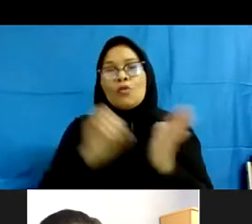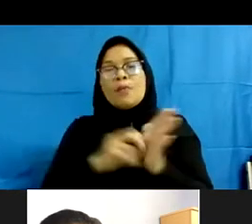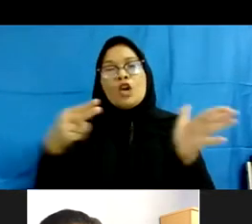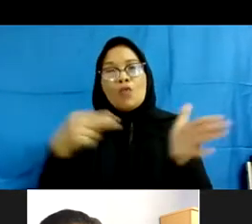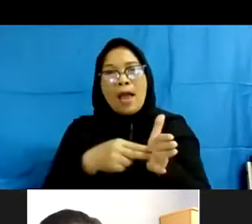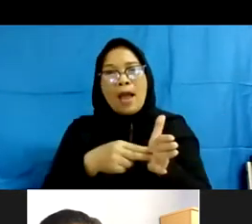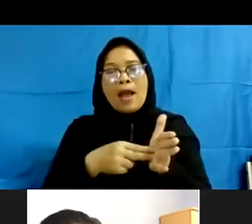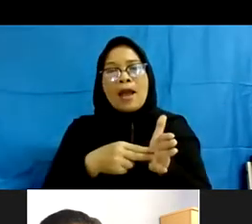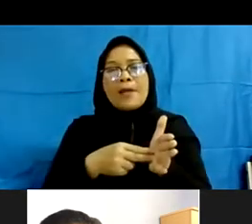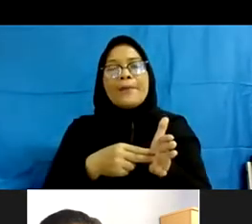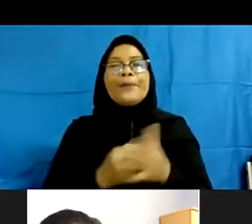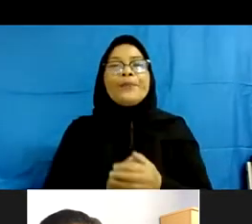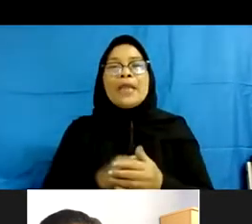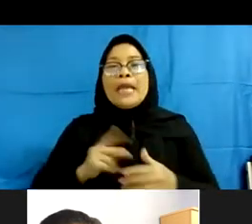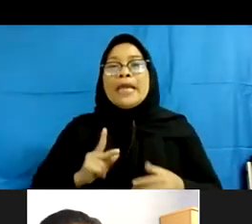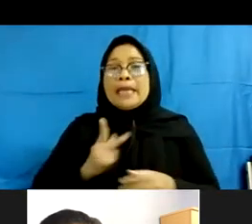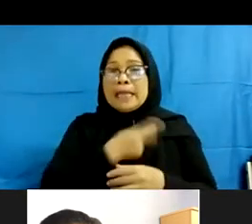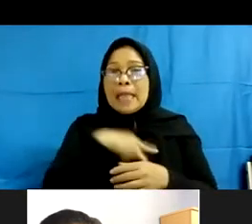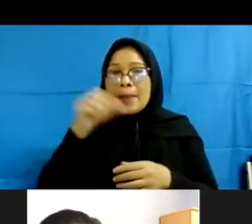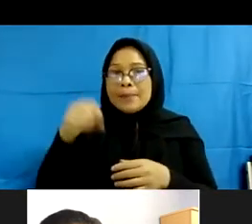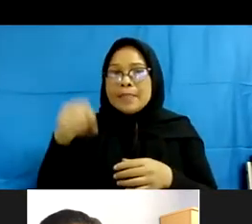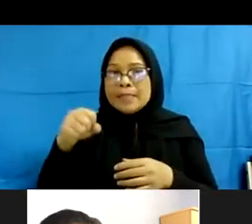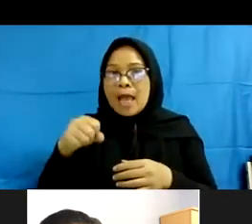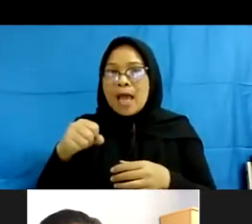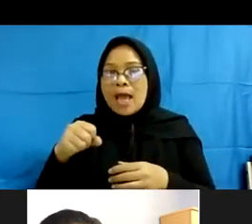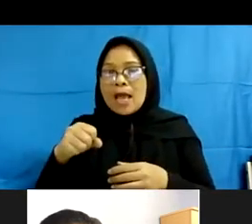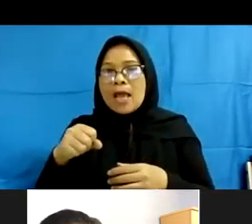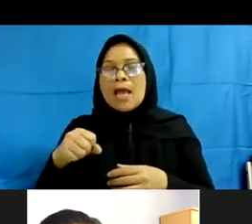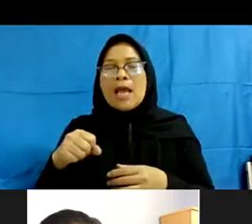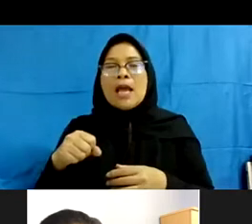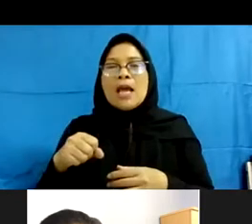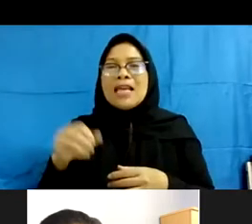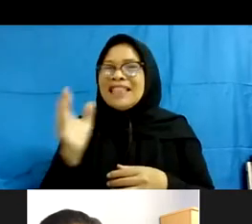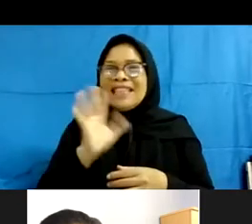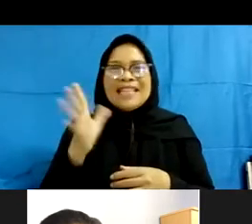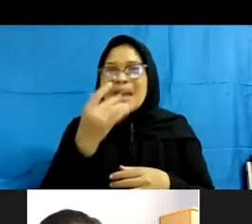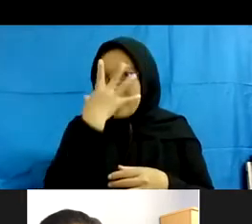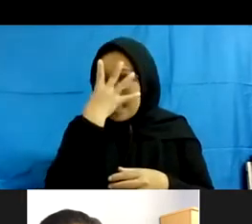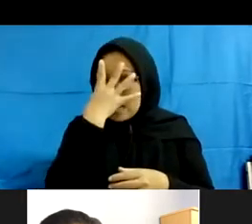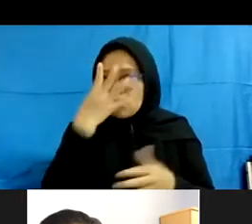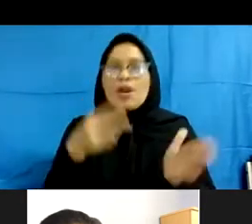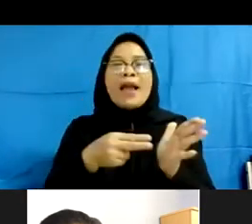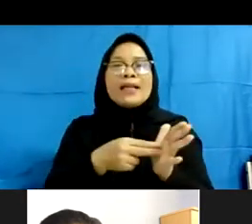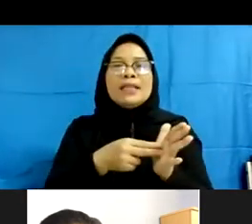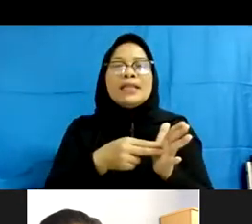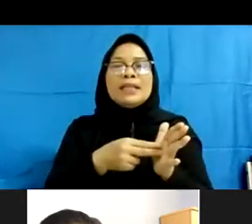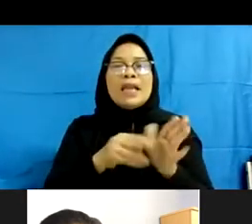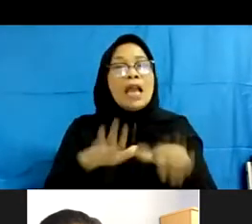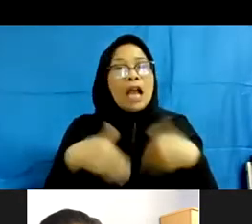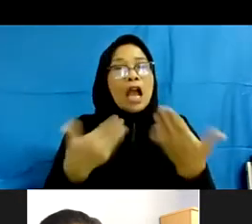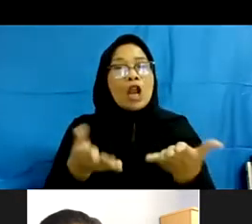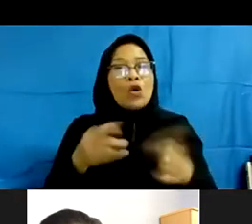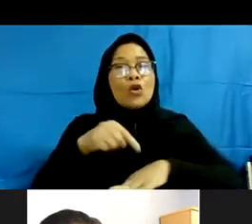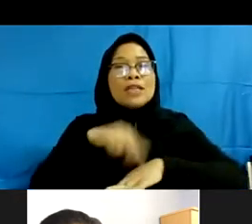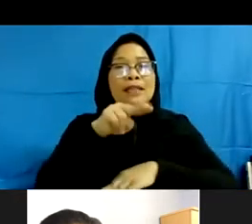Jadi ini kita bisa, tunanetra itu udah nggak malu lagi lah ketika misalnya ditanyain